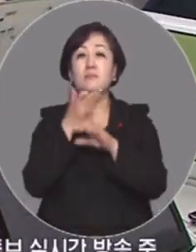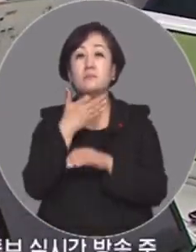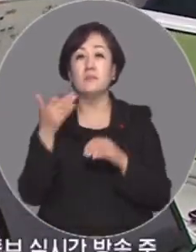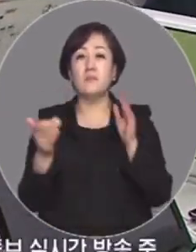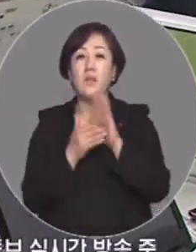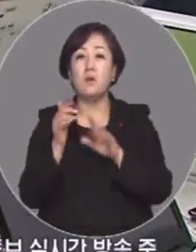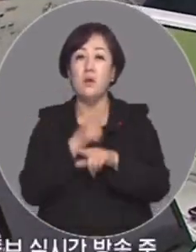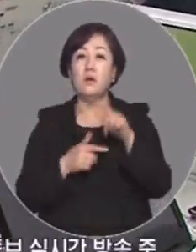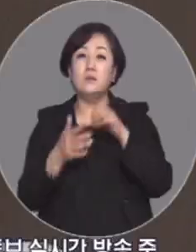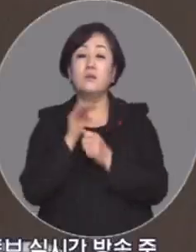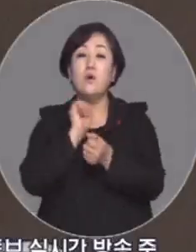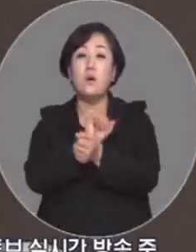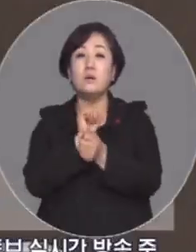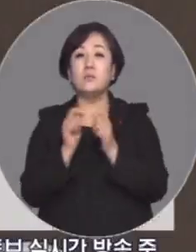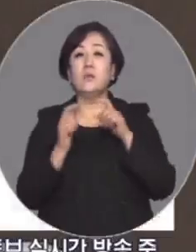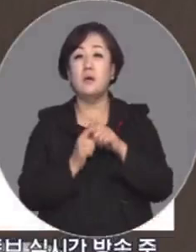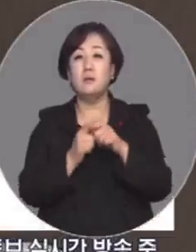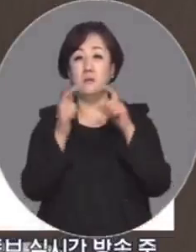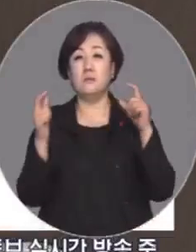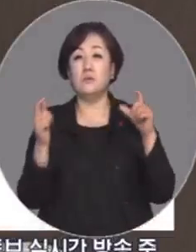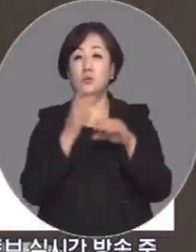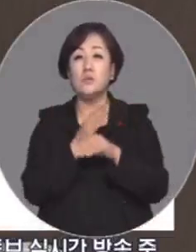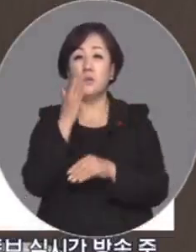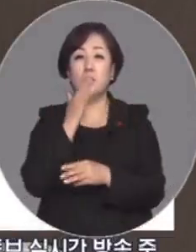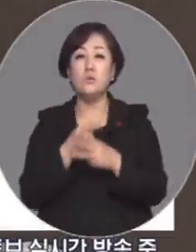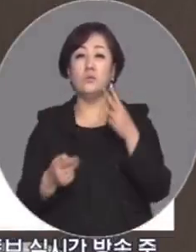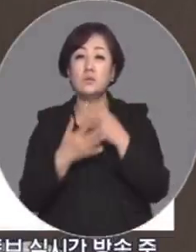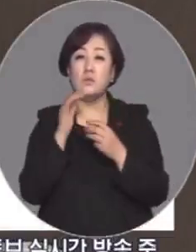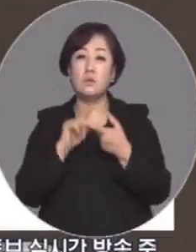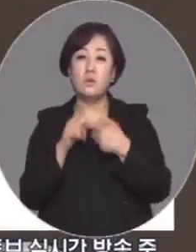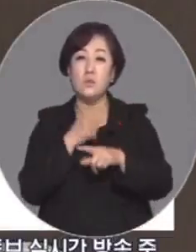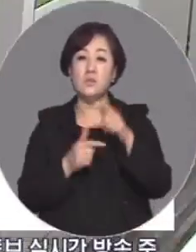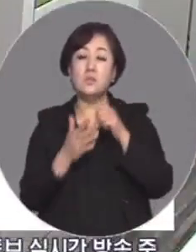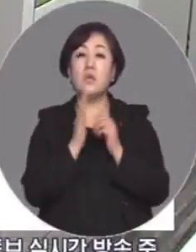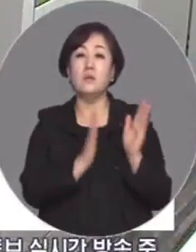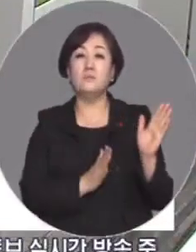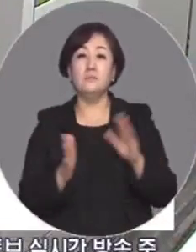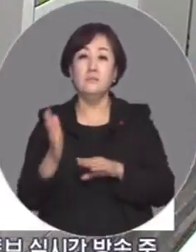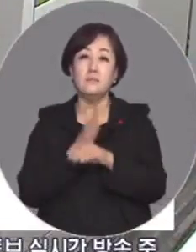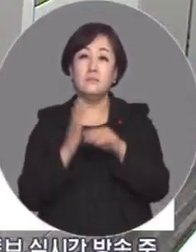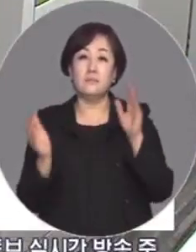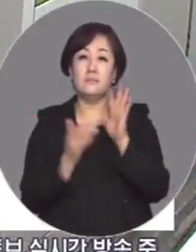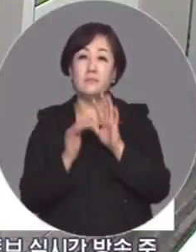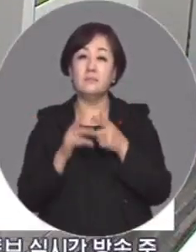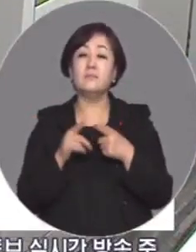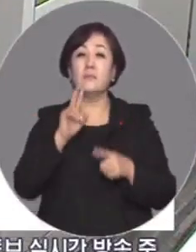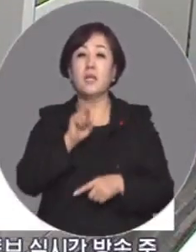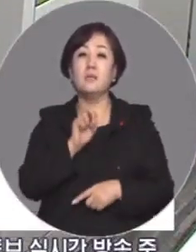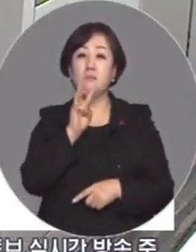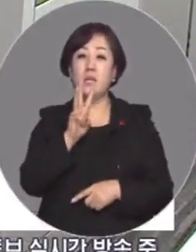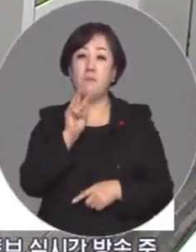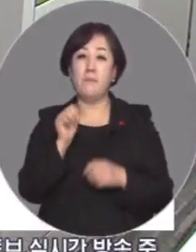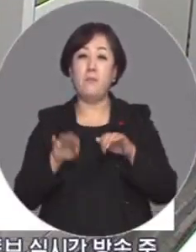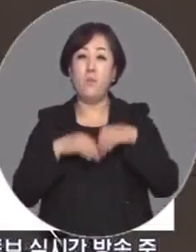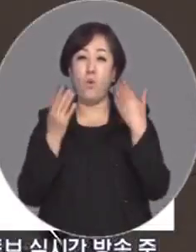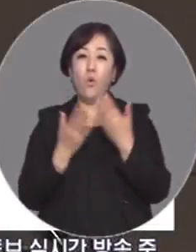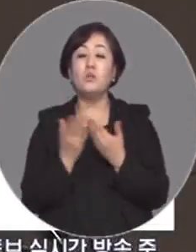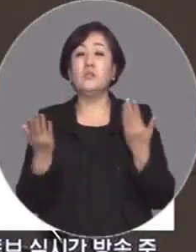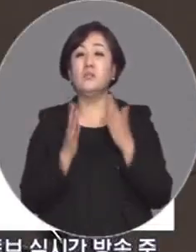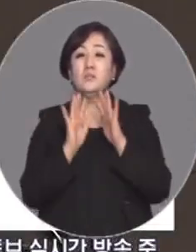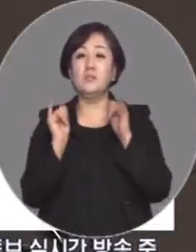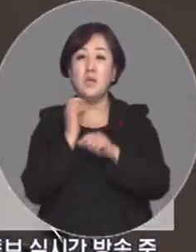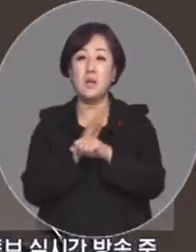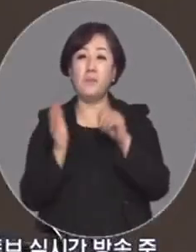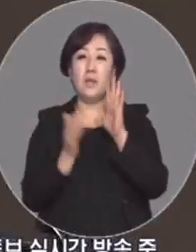코로나19가 폭발적인 확산세를 보이자 울주군이 선제적인 대응에 나섰습니다. 23만 전 군민을 대상으로